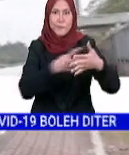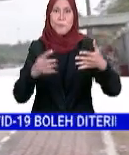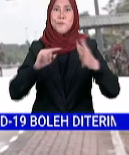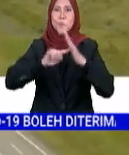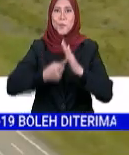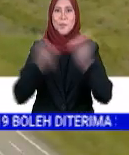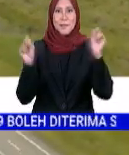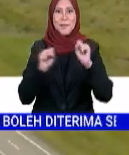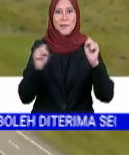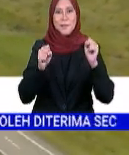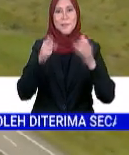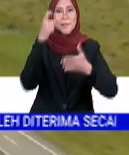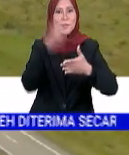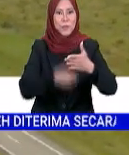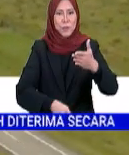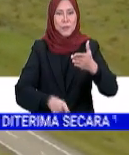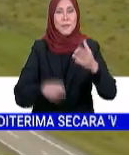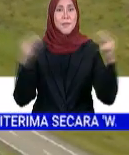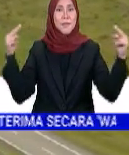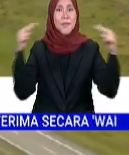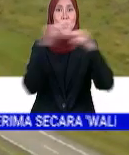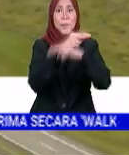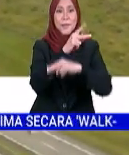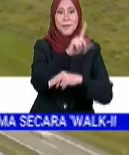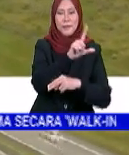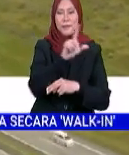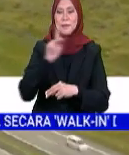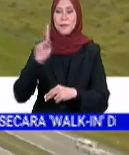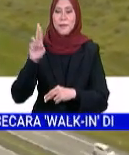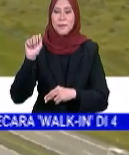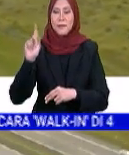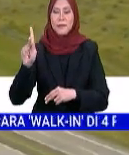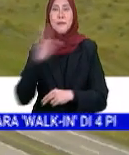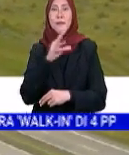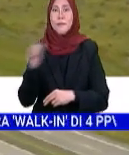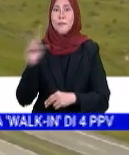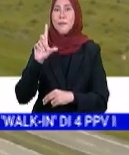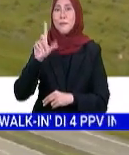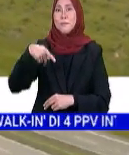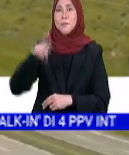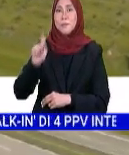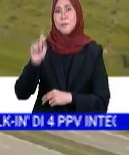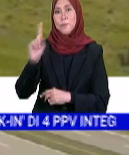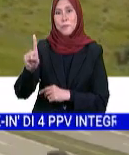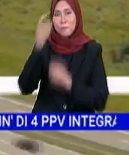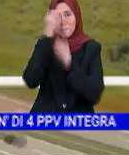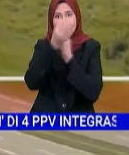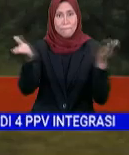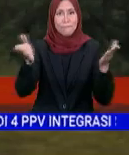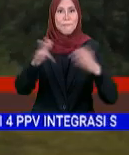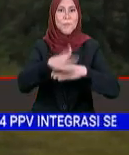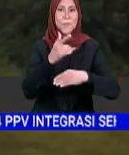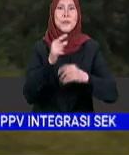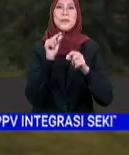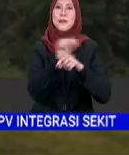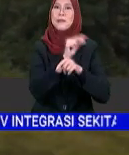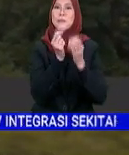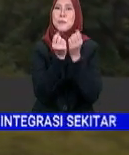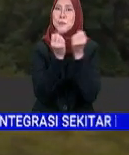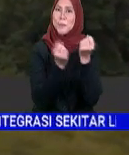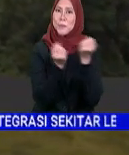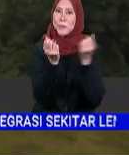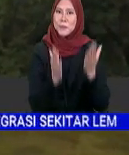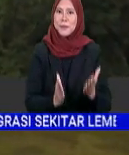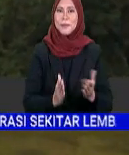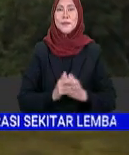lalu di plazatoto sepanjang Lebu Raya KL Kara dan lpt1 bagi Memberikan manfaat awal kepada pengguna Tahun Baru